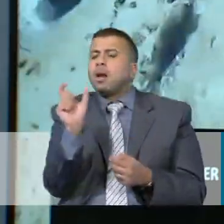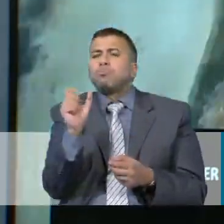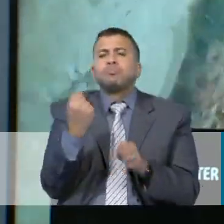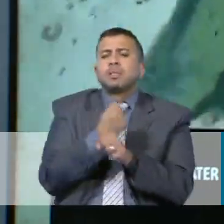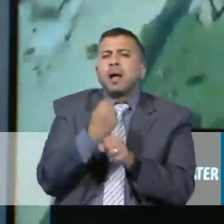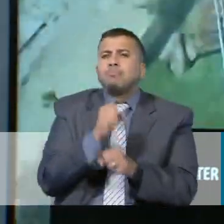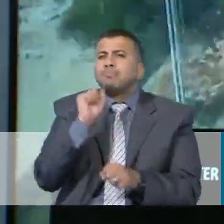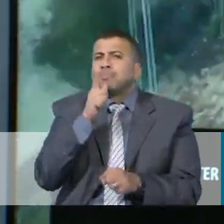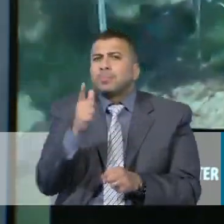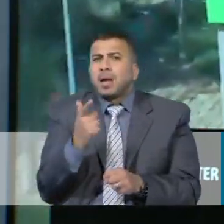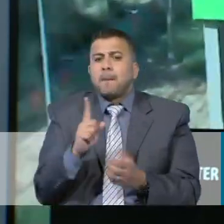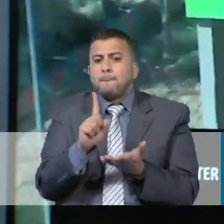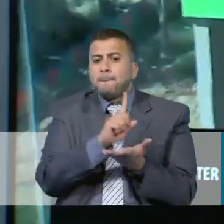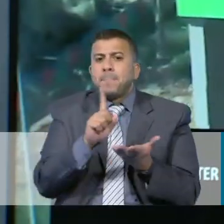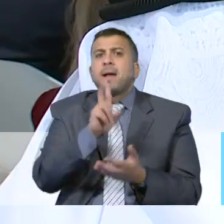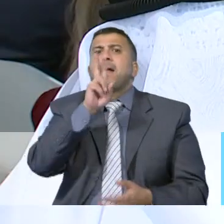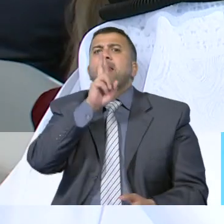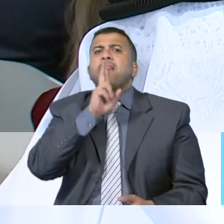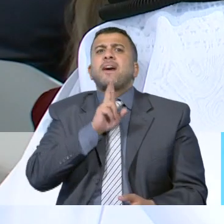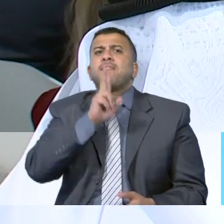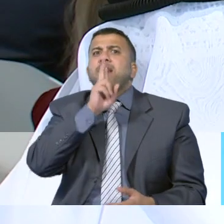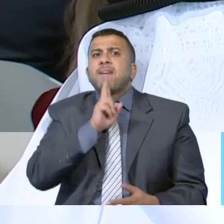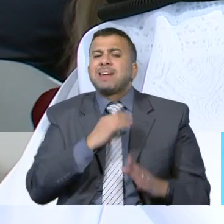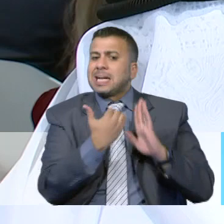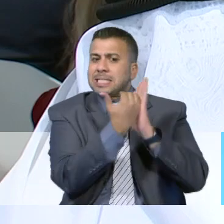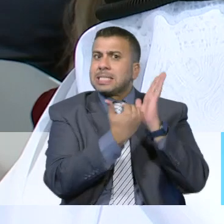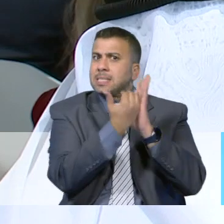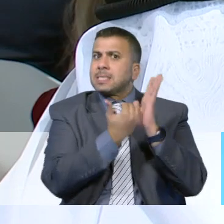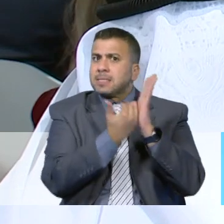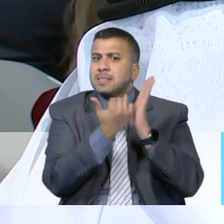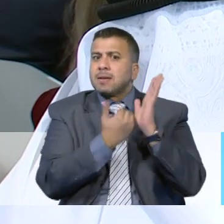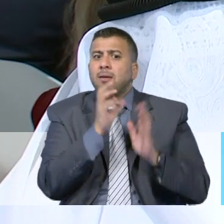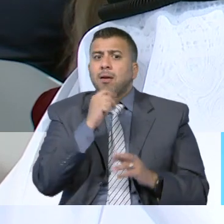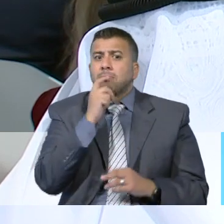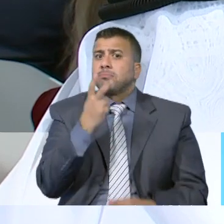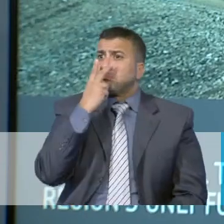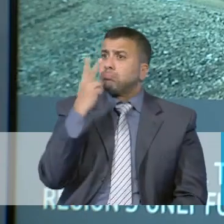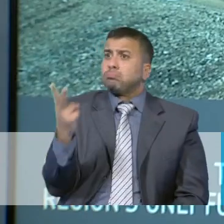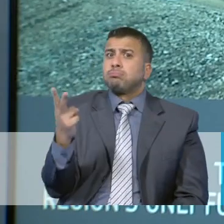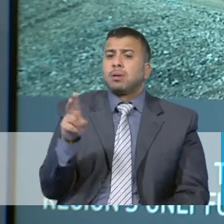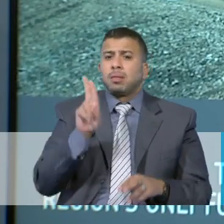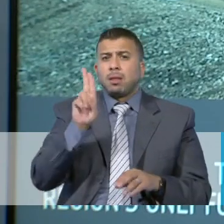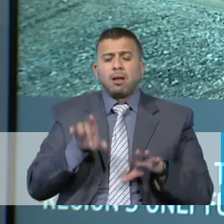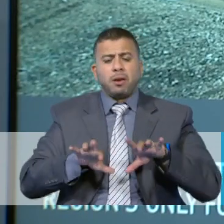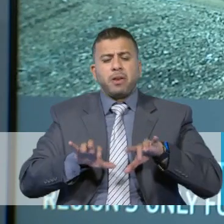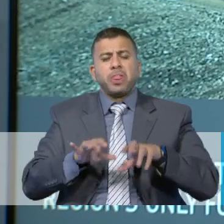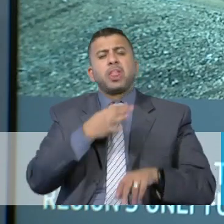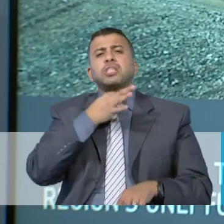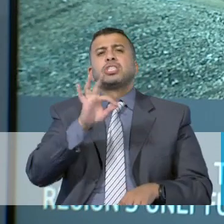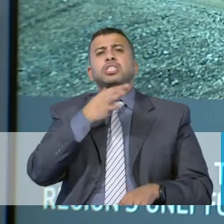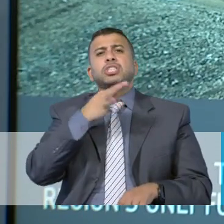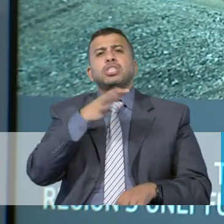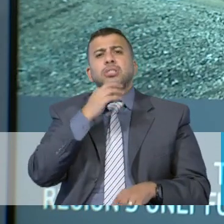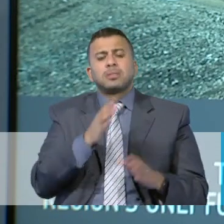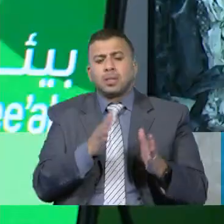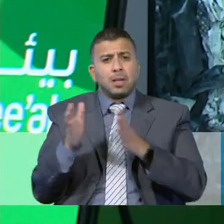على تكوين بيئة أكثر نظافة واقتصادا، بالإضافة إلى عرض أهم التقنيات الحديثة التي